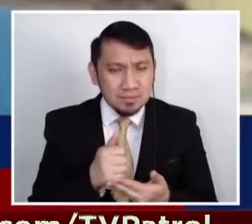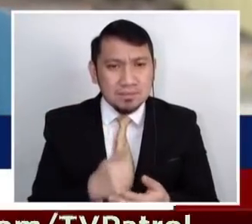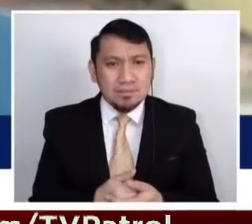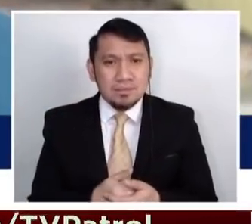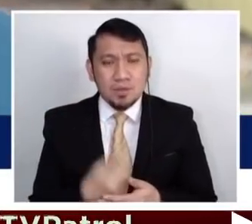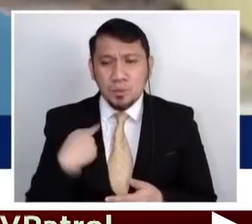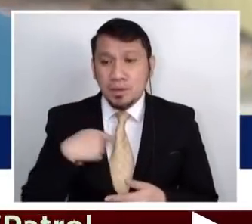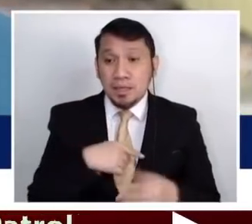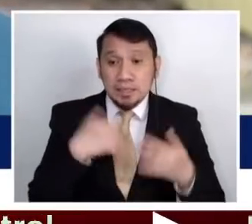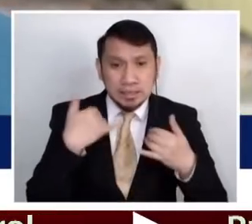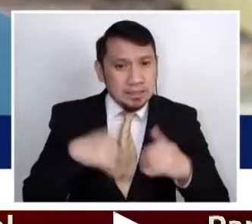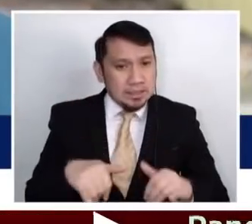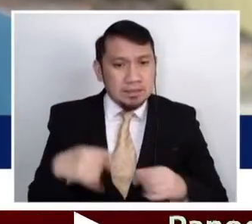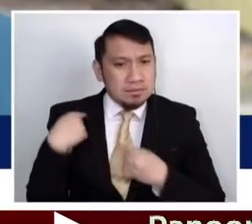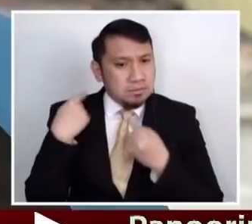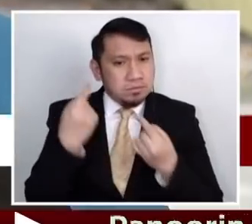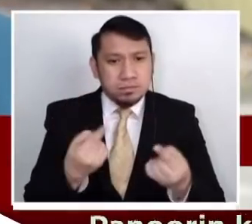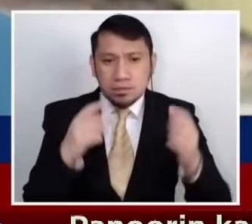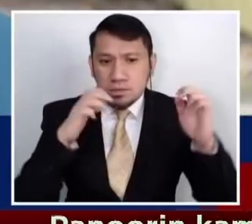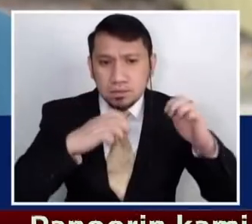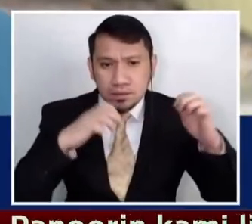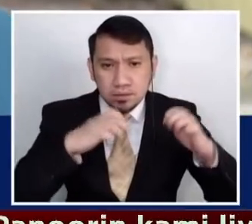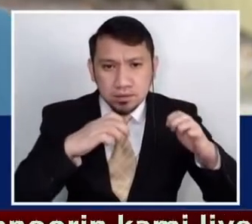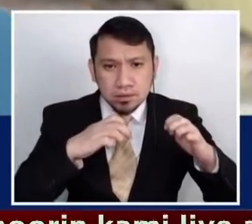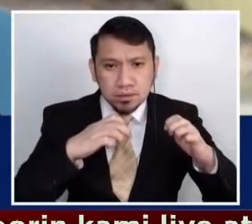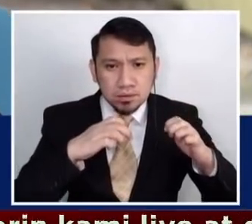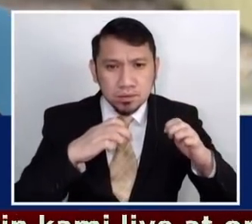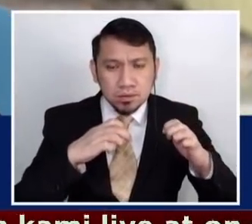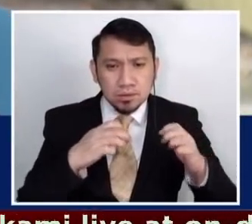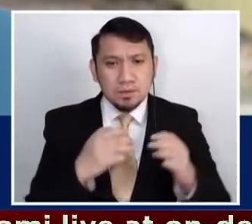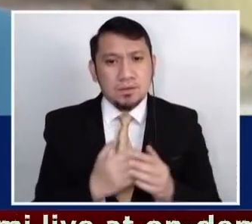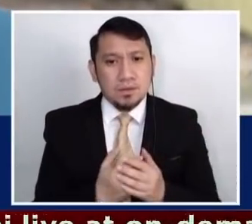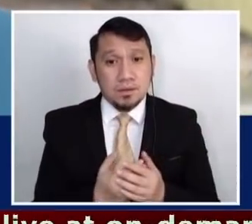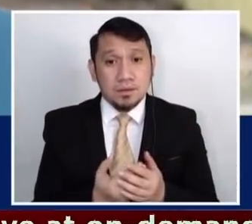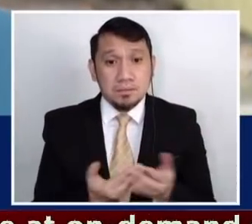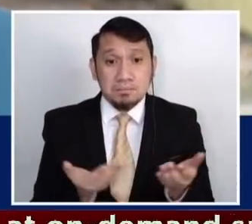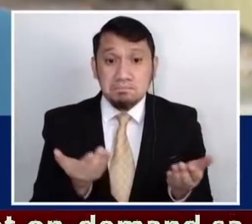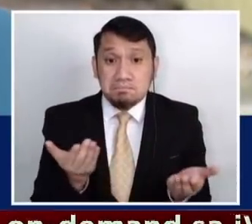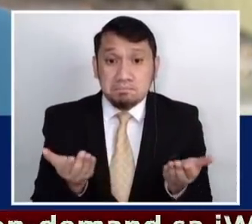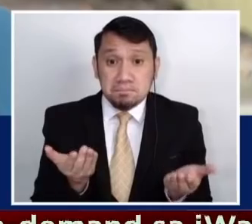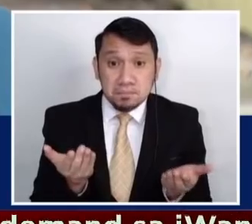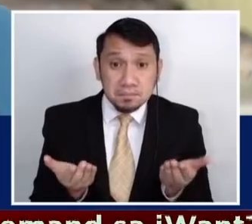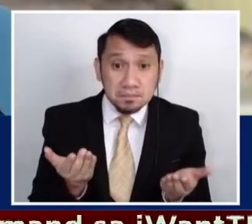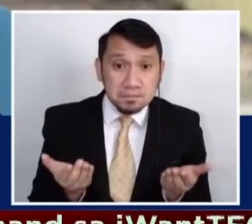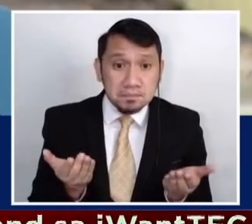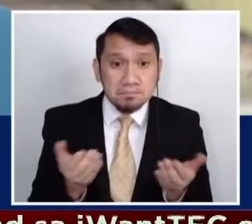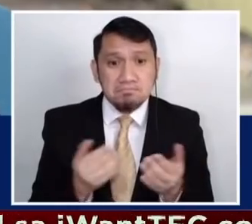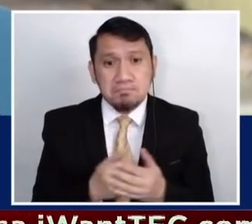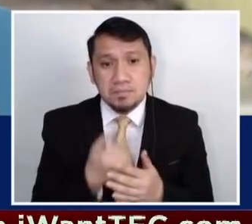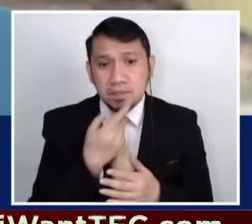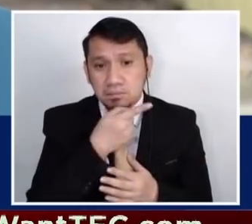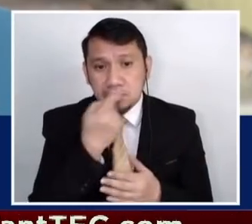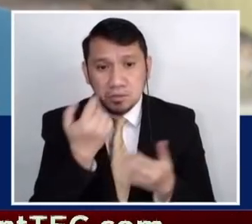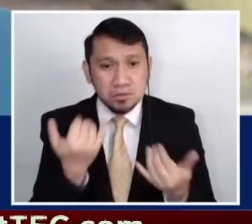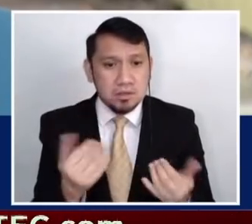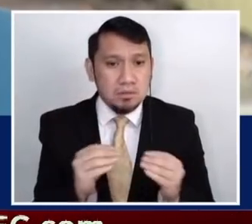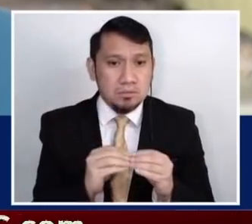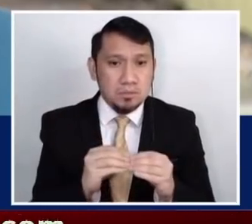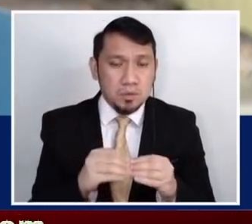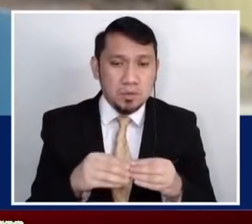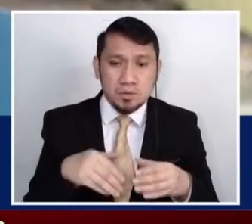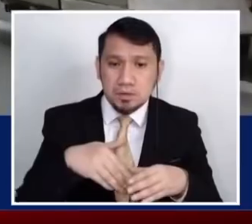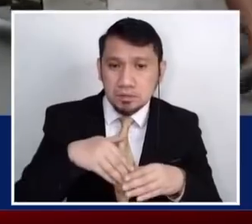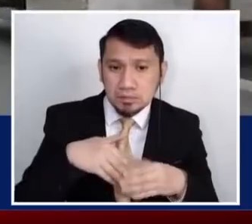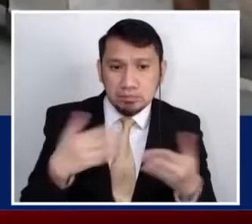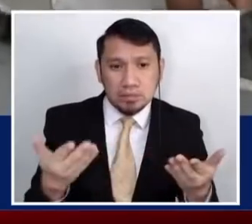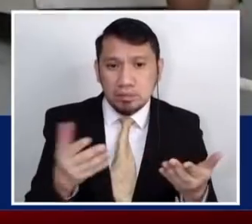eh. Sana kailang baka akala nila siguro na dahil maluwag na ngayon, baka hindi na